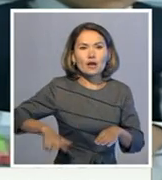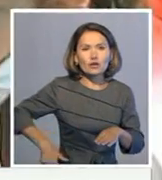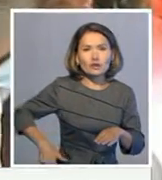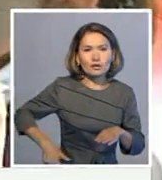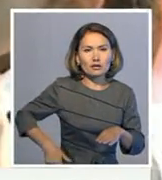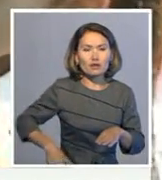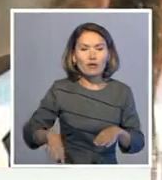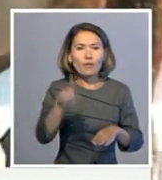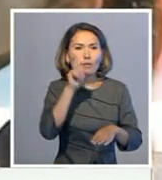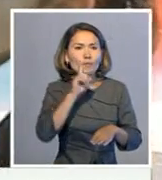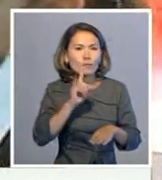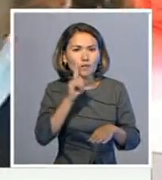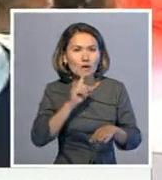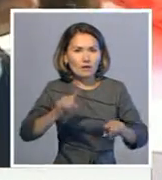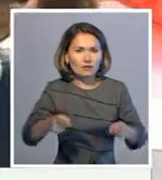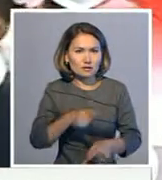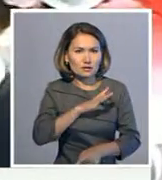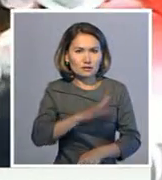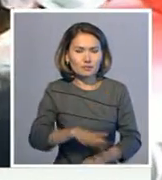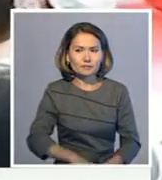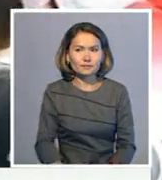орнын босатпапты.